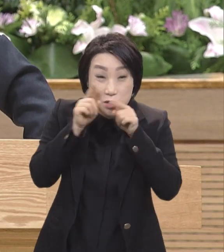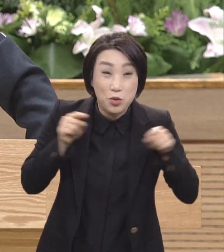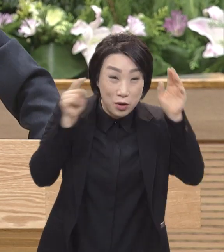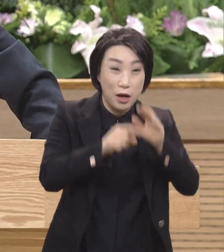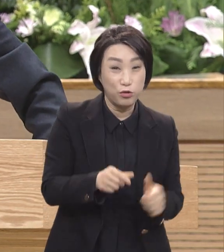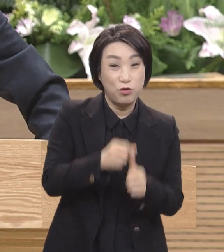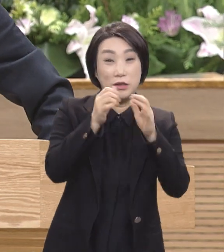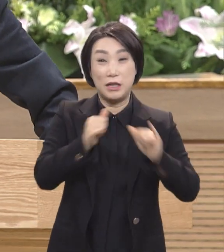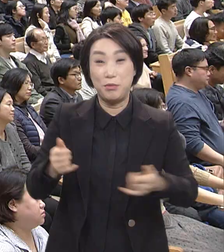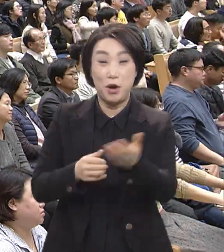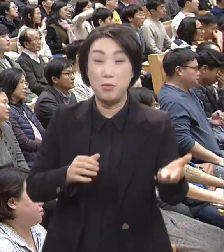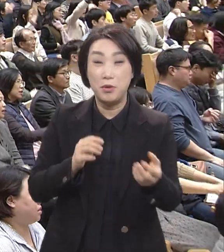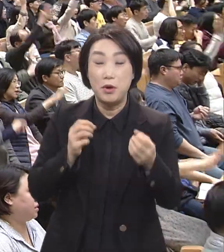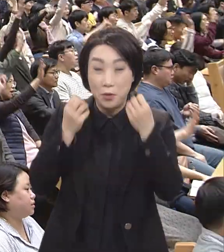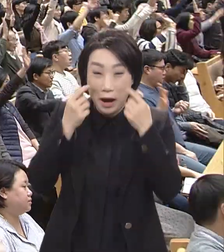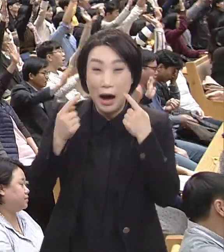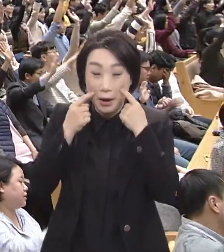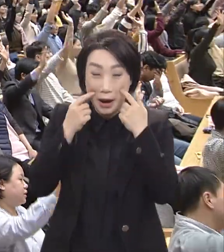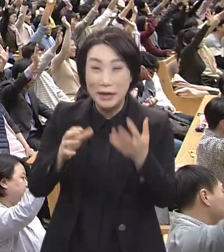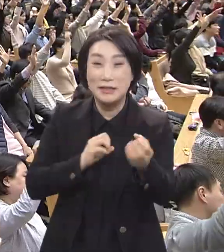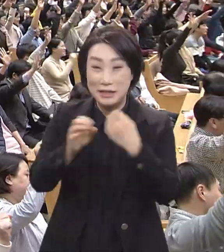지옥에서 구원받으신 분 아멘 합시다.